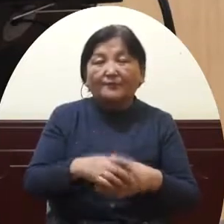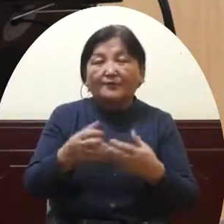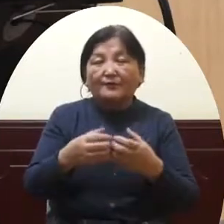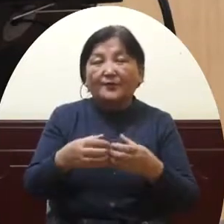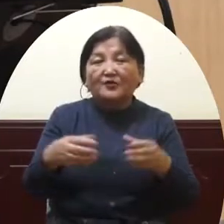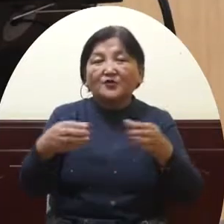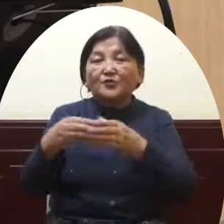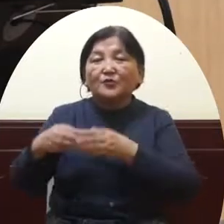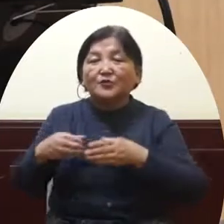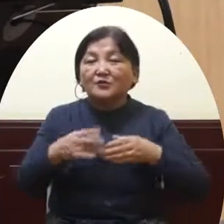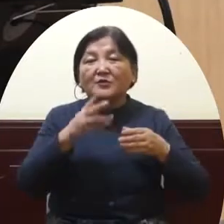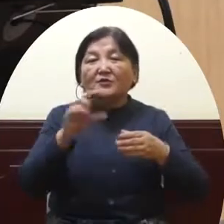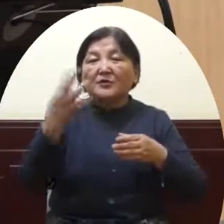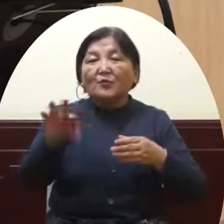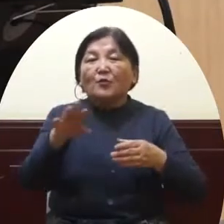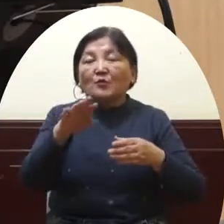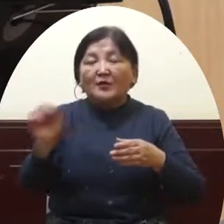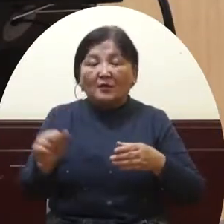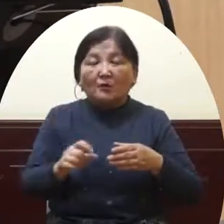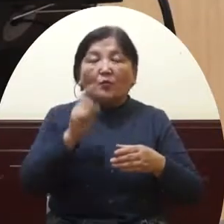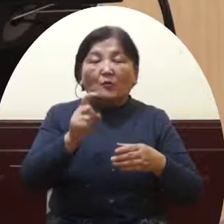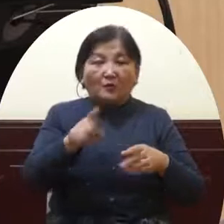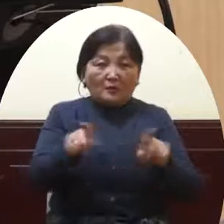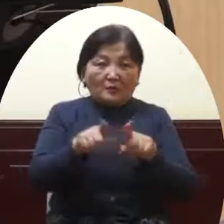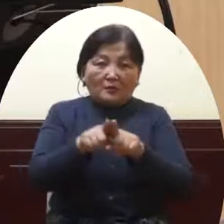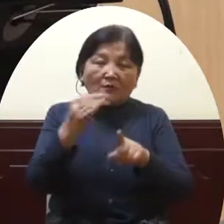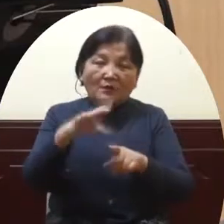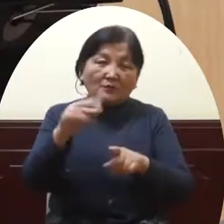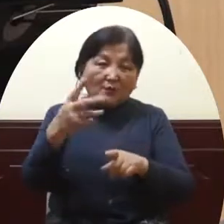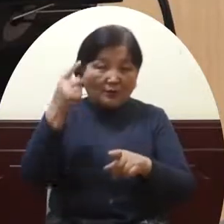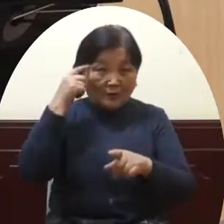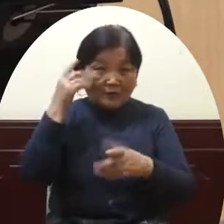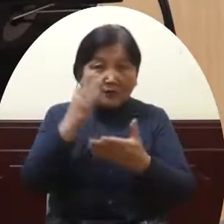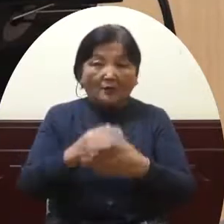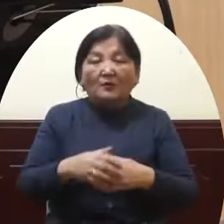намууд жижигүүлсэн нэг тойрог нэг мандаттай бол авч үздэх байх гэж би зүгээр шууд харж байна.